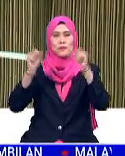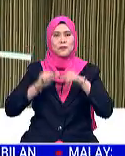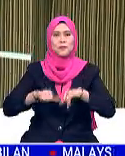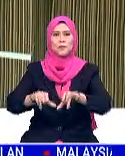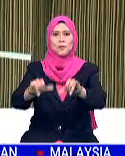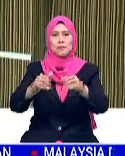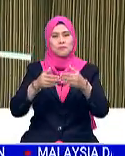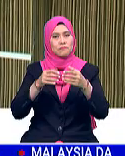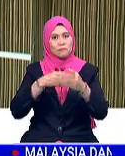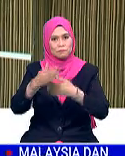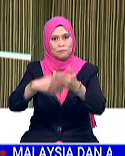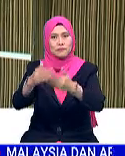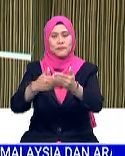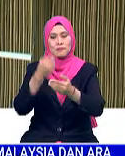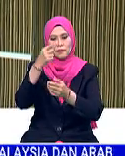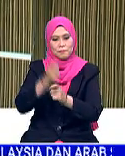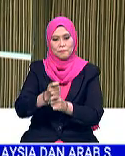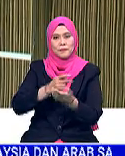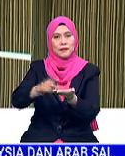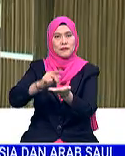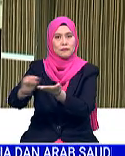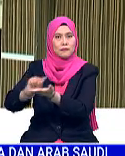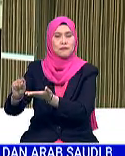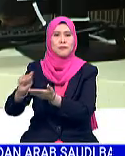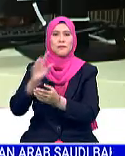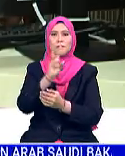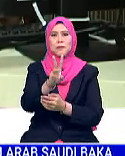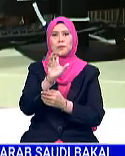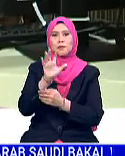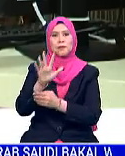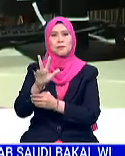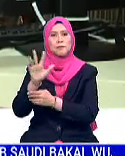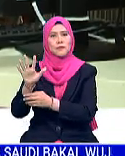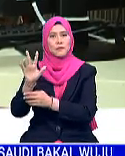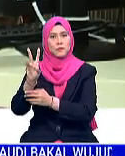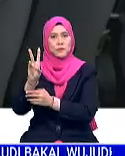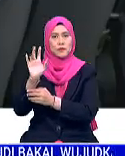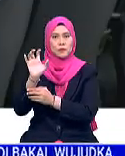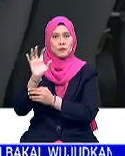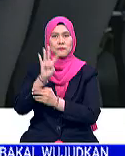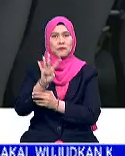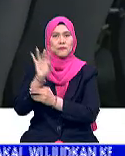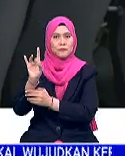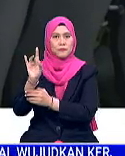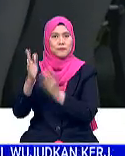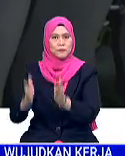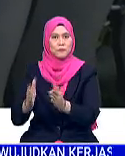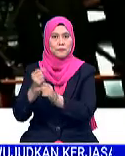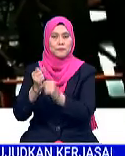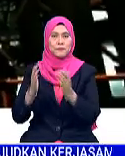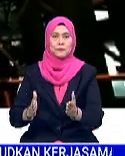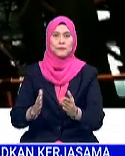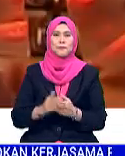terus beroperasi dan mengekalkan penggajian pagi 630711 puluh delapan pekerja